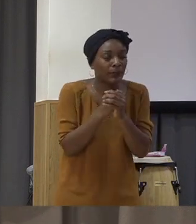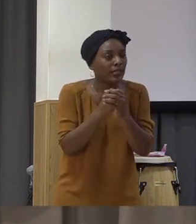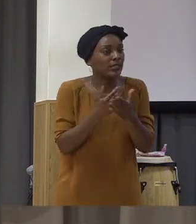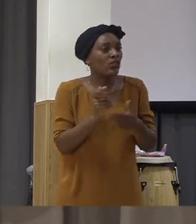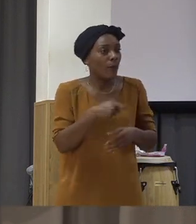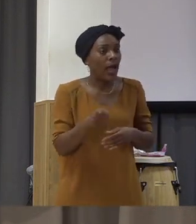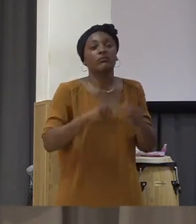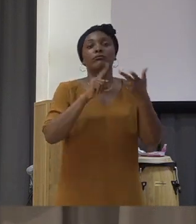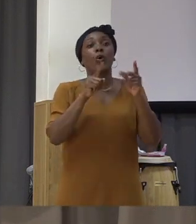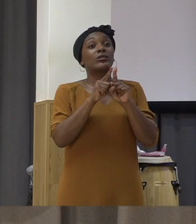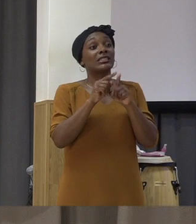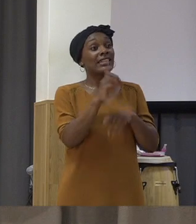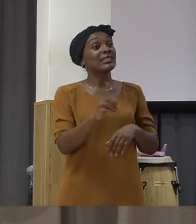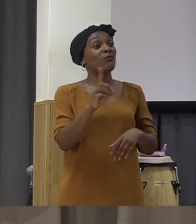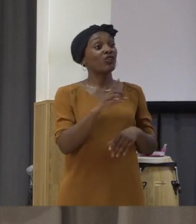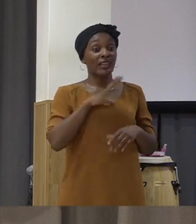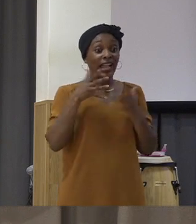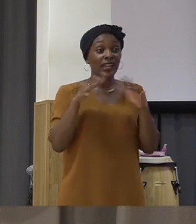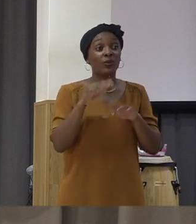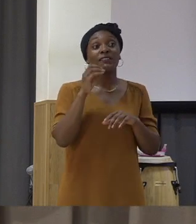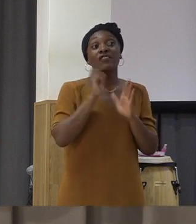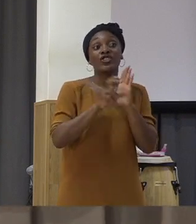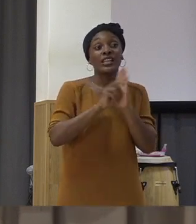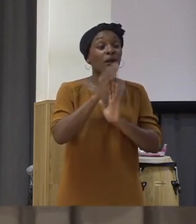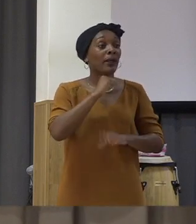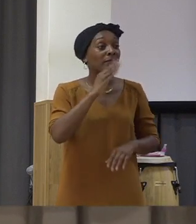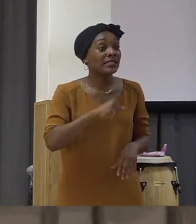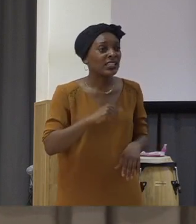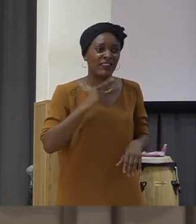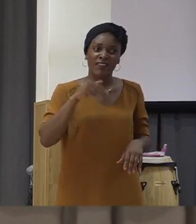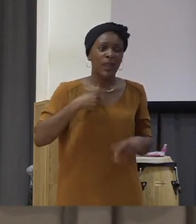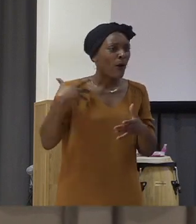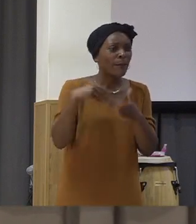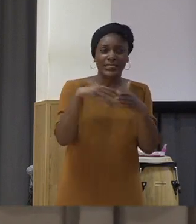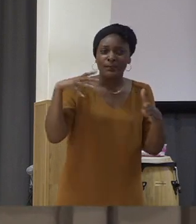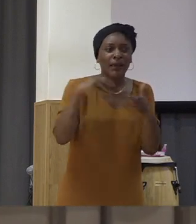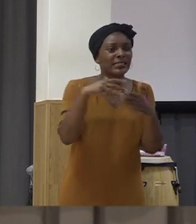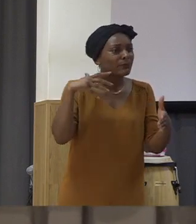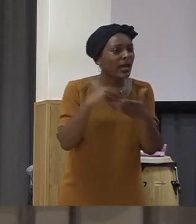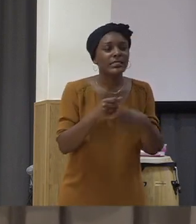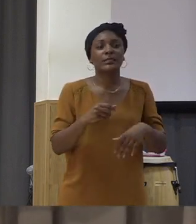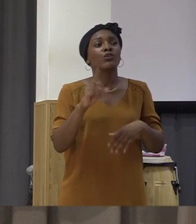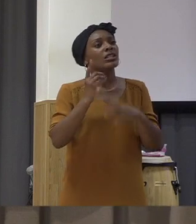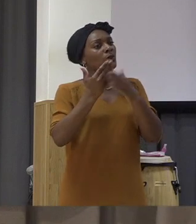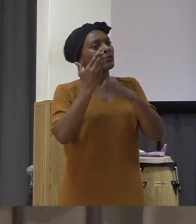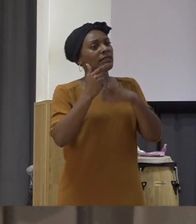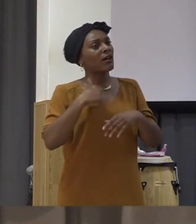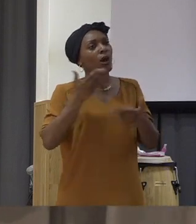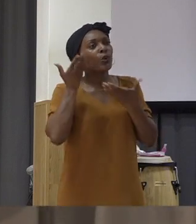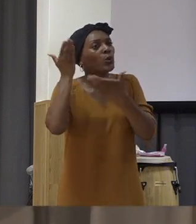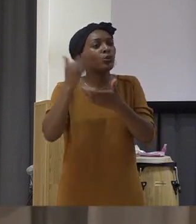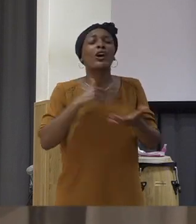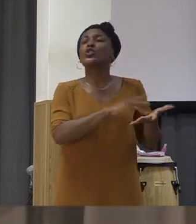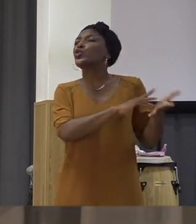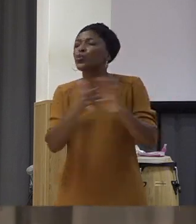réunions d'évangélisation le dimanche. J'avais tout à connaître, à apprendre. Il y avait des cultes le dimanche matin. Je venais à toutes